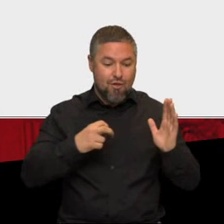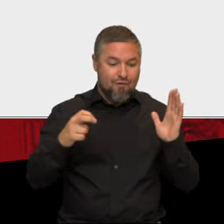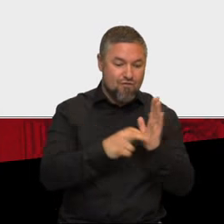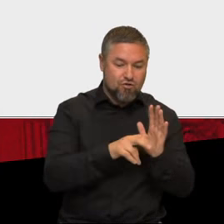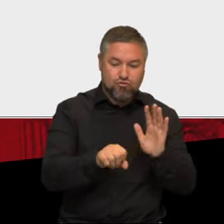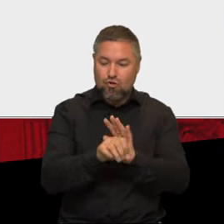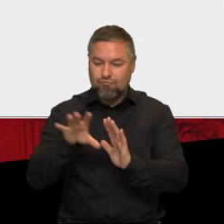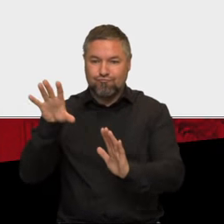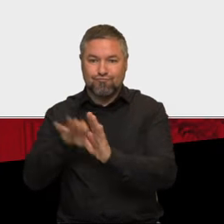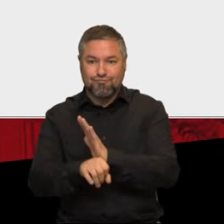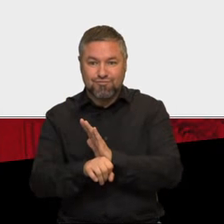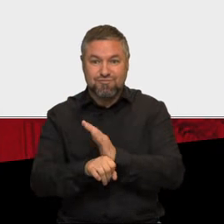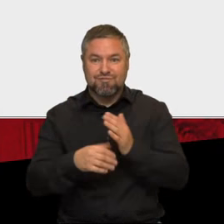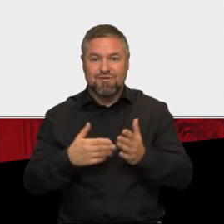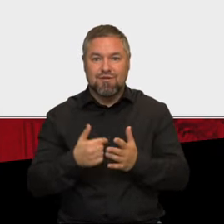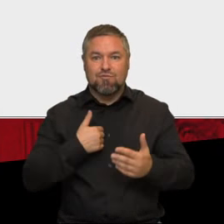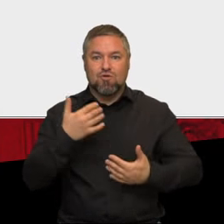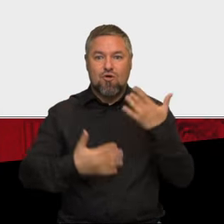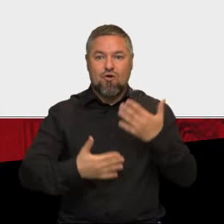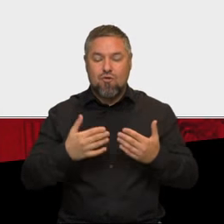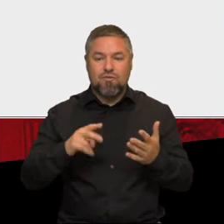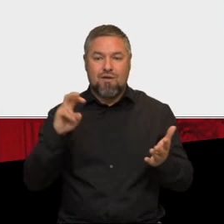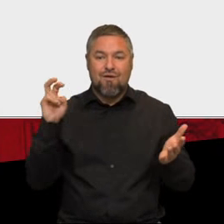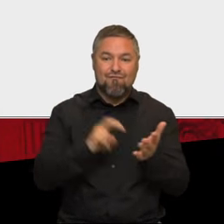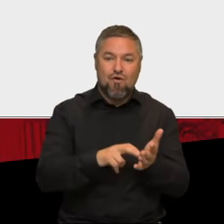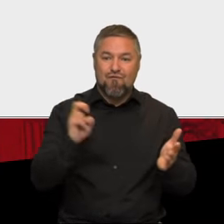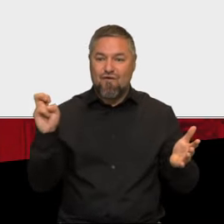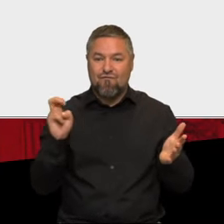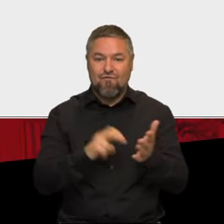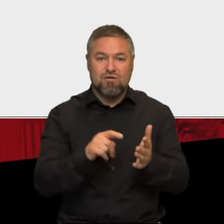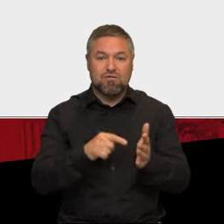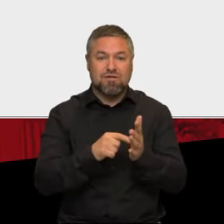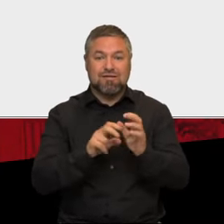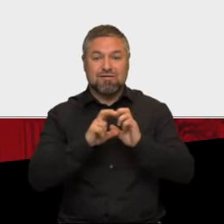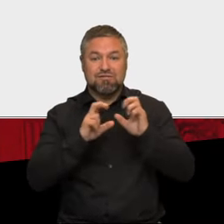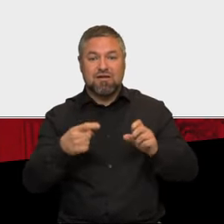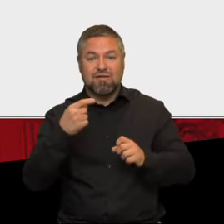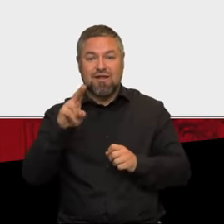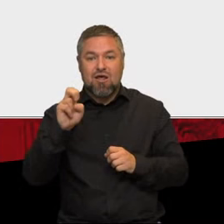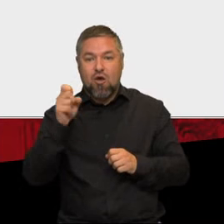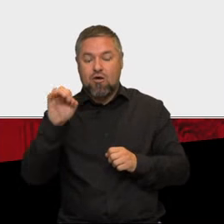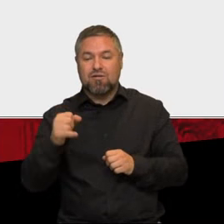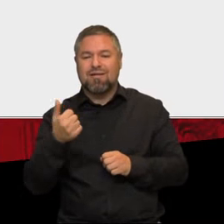włączenia i po którym musimy komputer zresetować. Ten czas dekoherencji to jest zaledwie